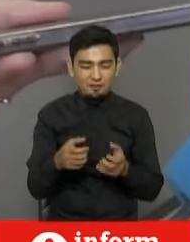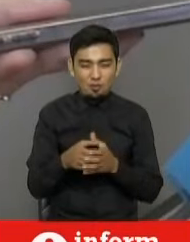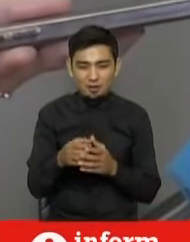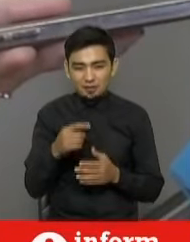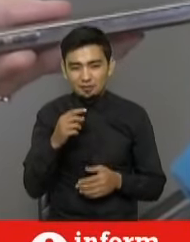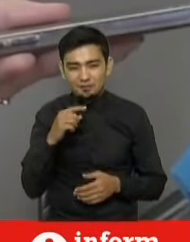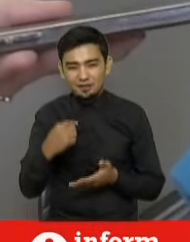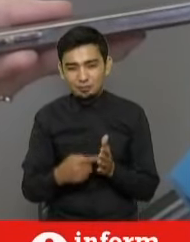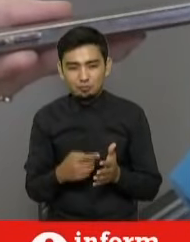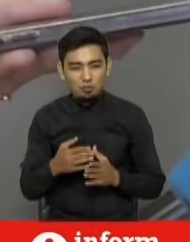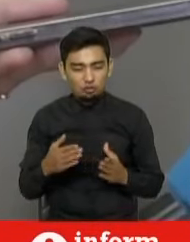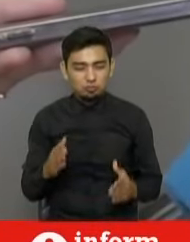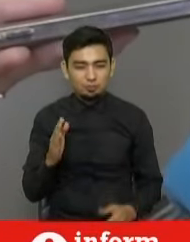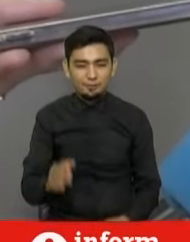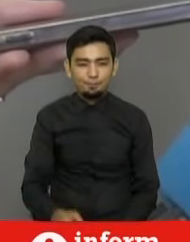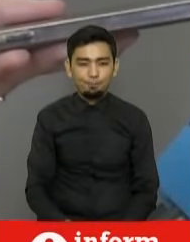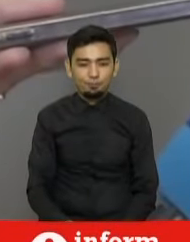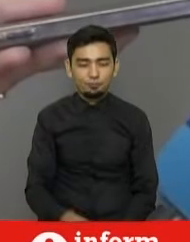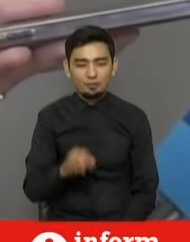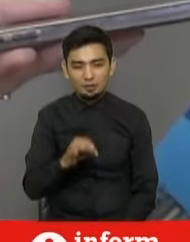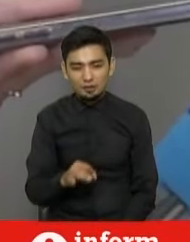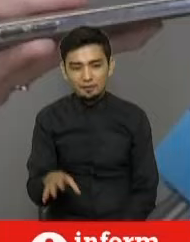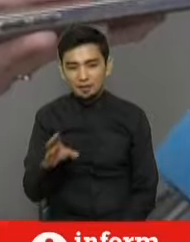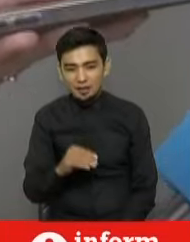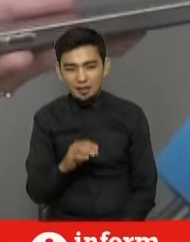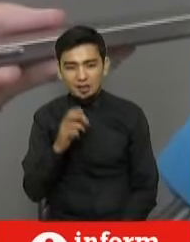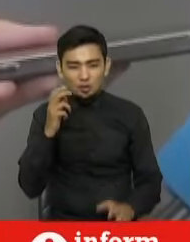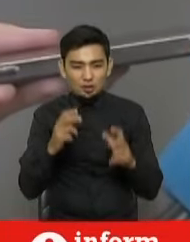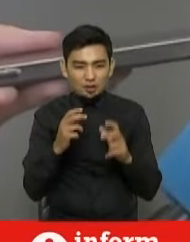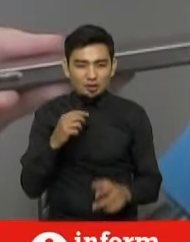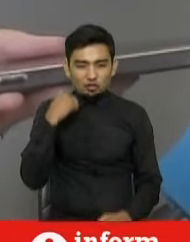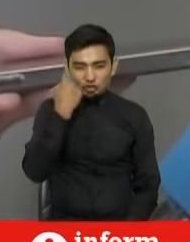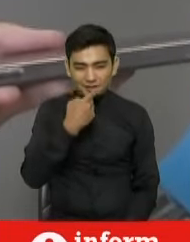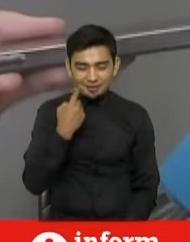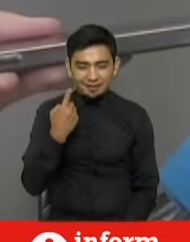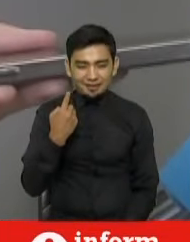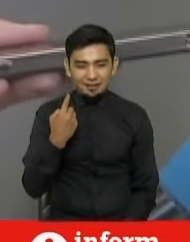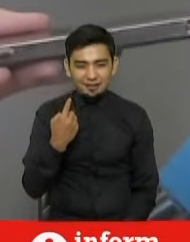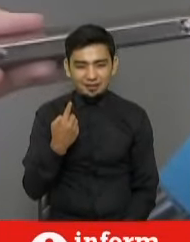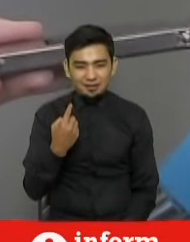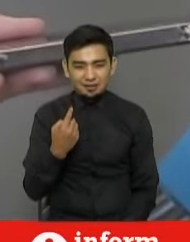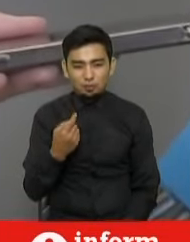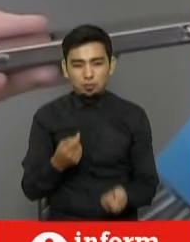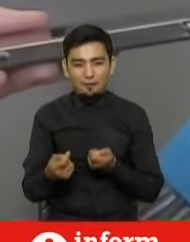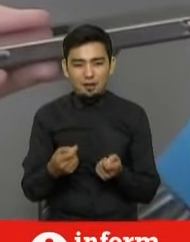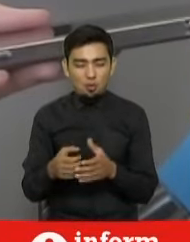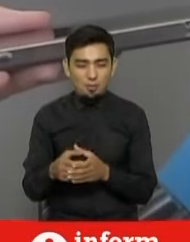политики. Идет процесс возрождения института частных управляющих